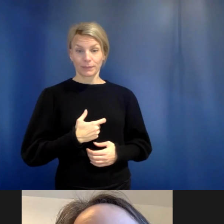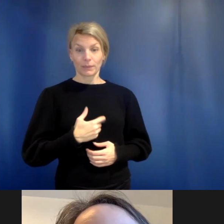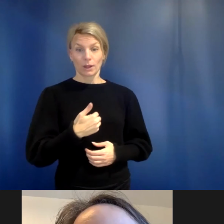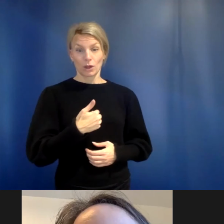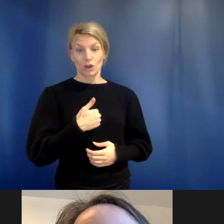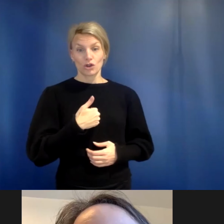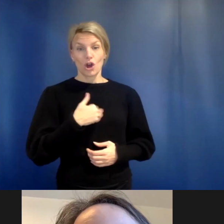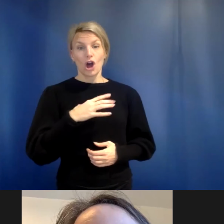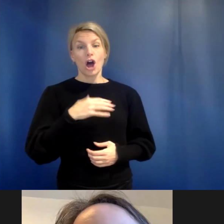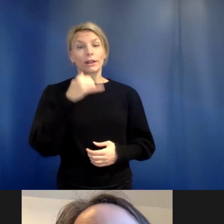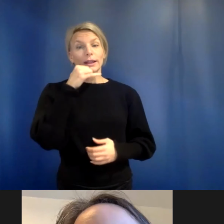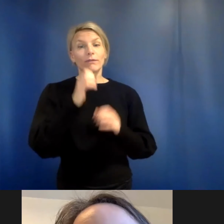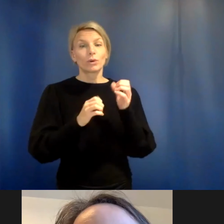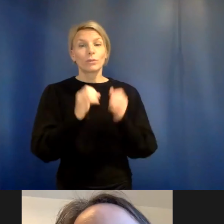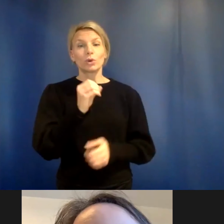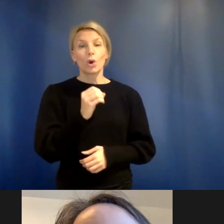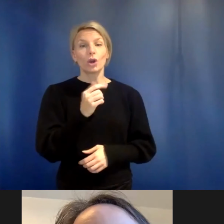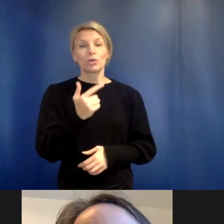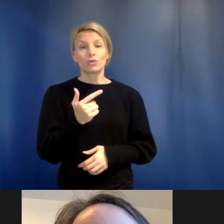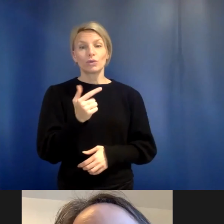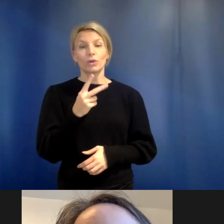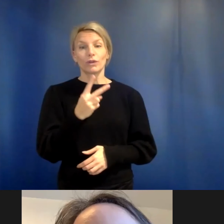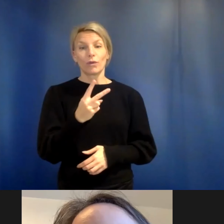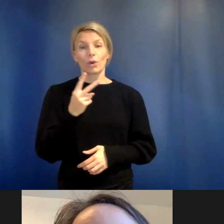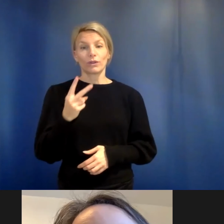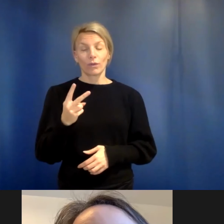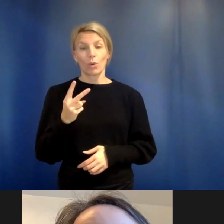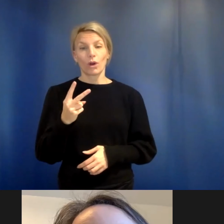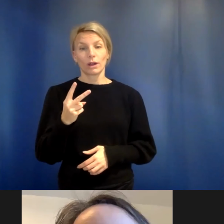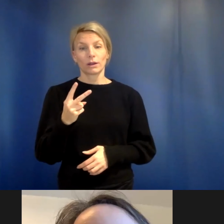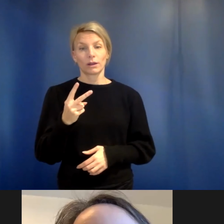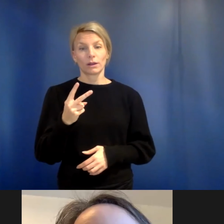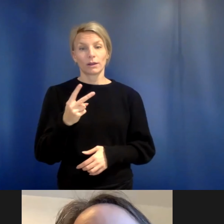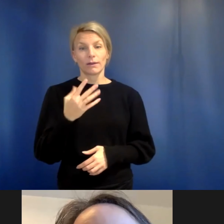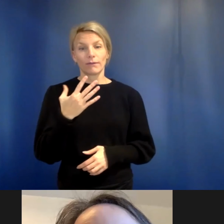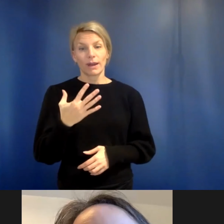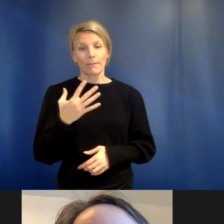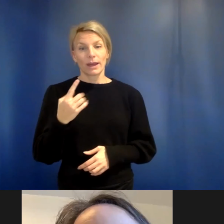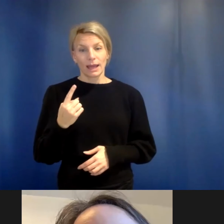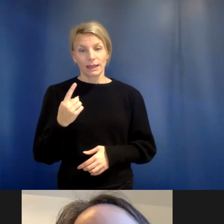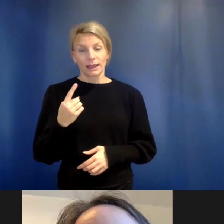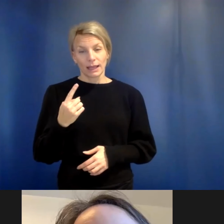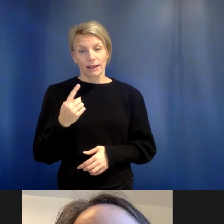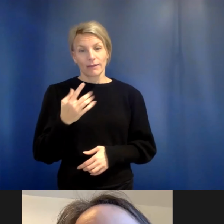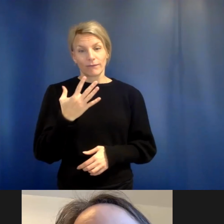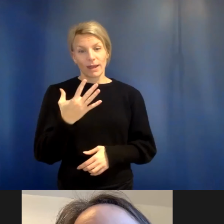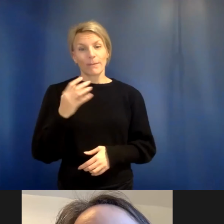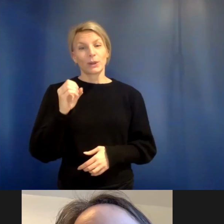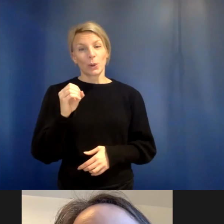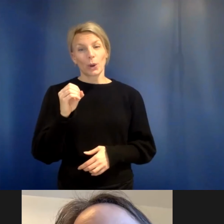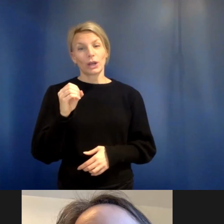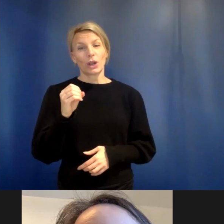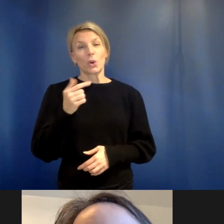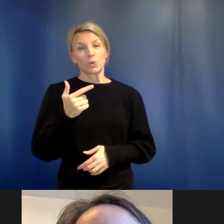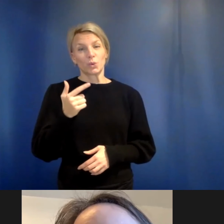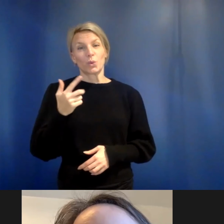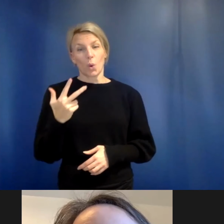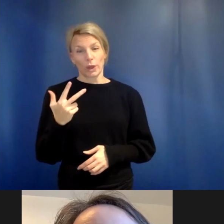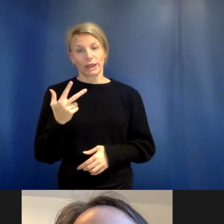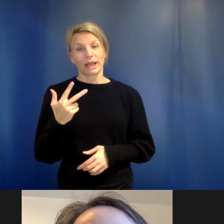telefonnummer 0722 515 078.